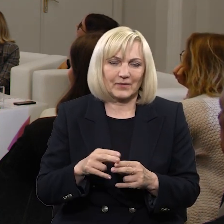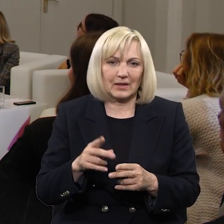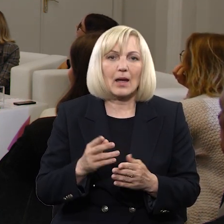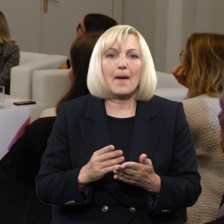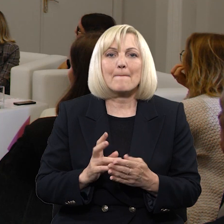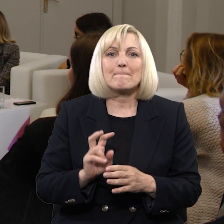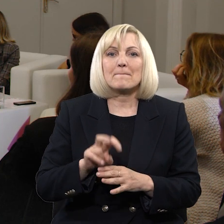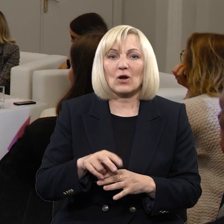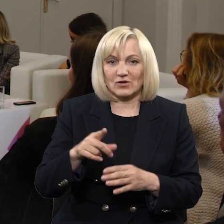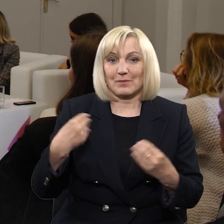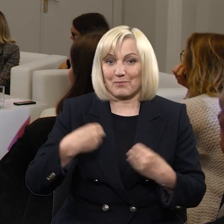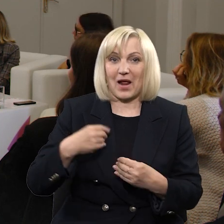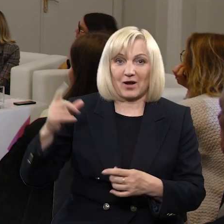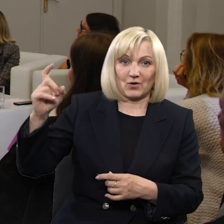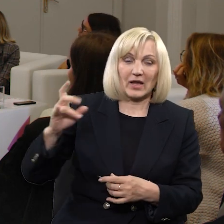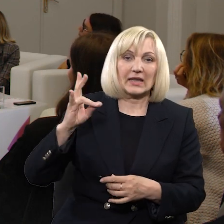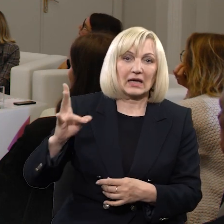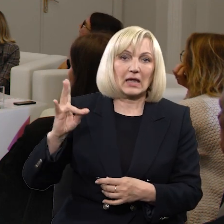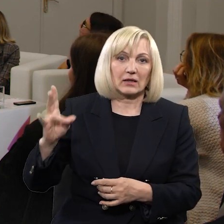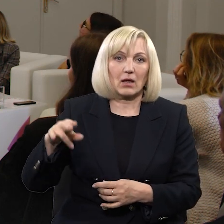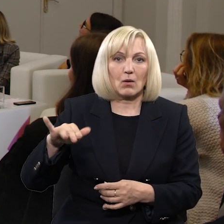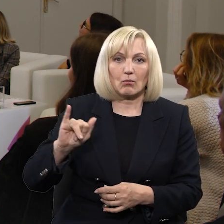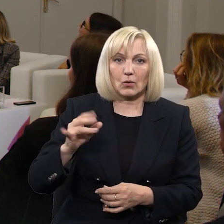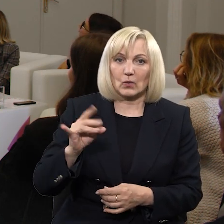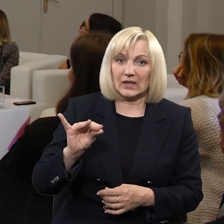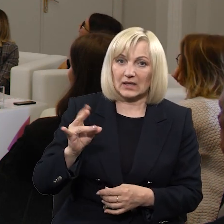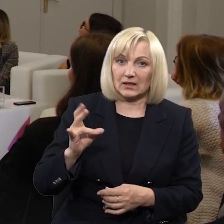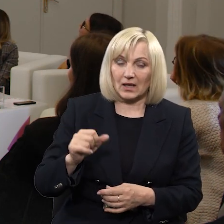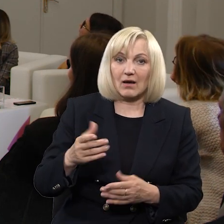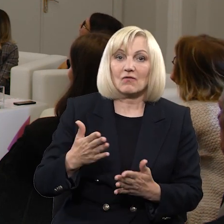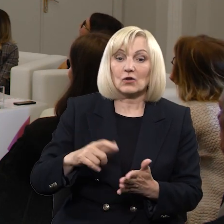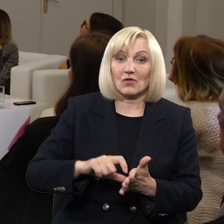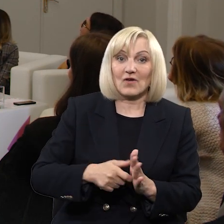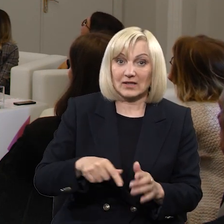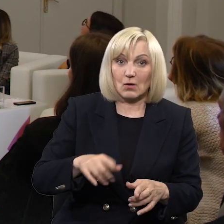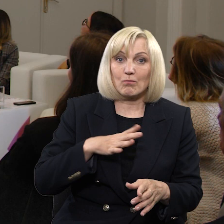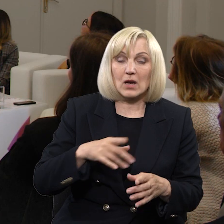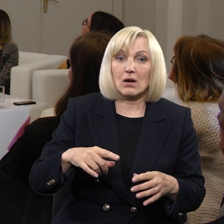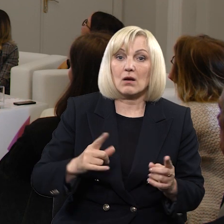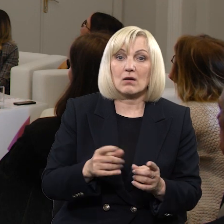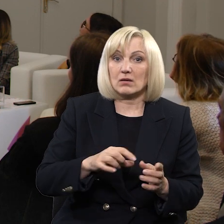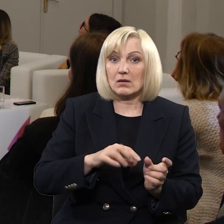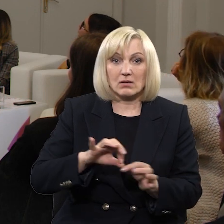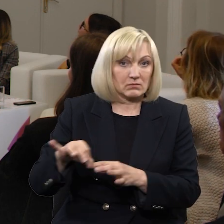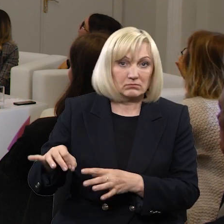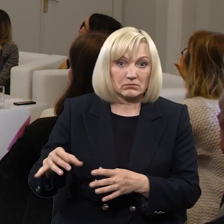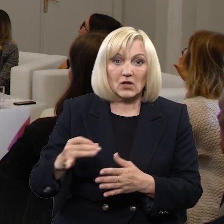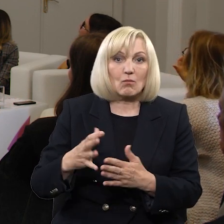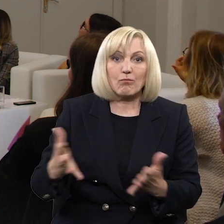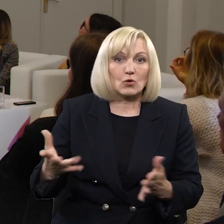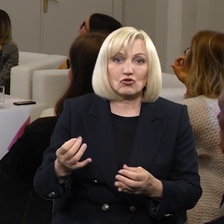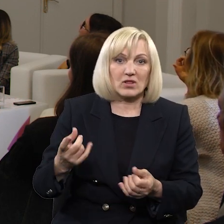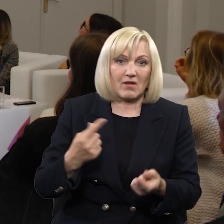помещением прихожей висит пальто Николая Николаевича Путина который был из этой квартиры уведен и больше никогда